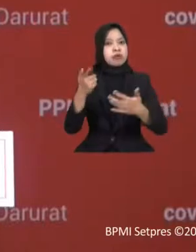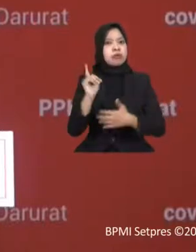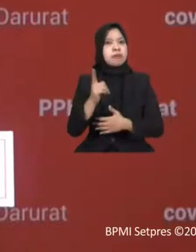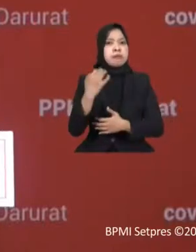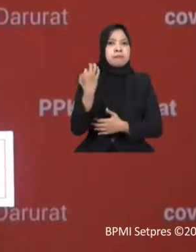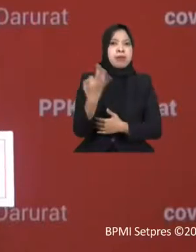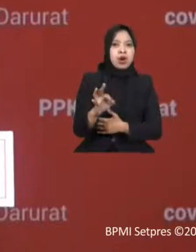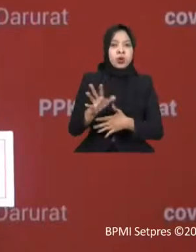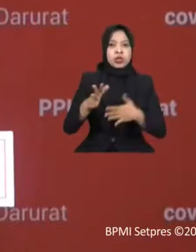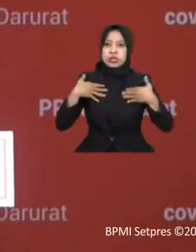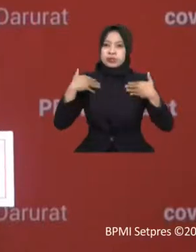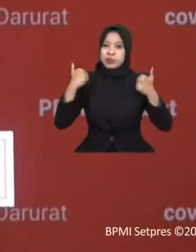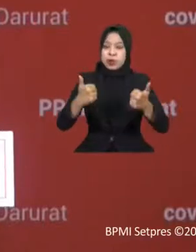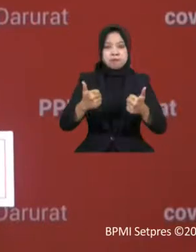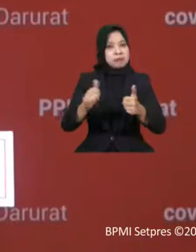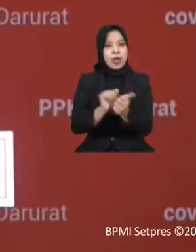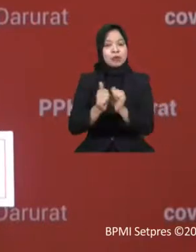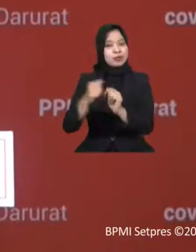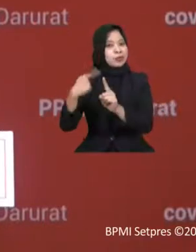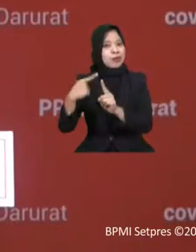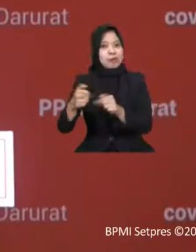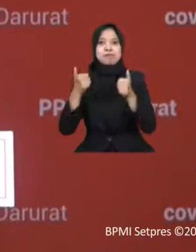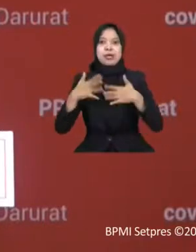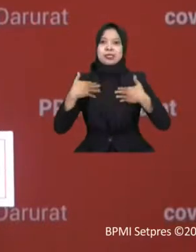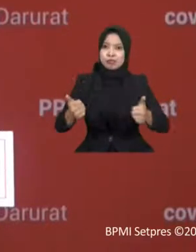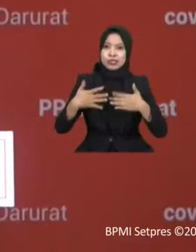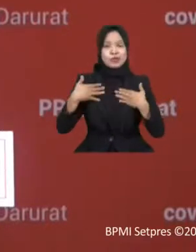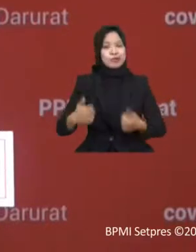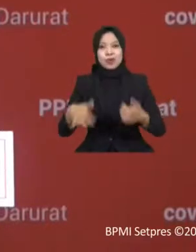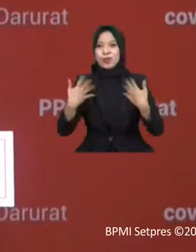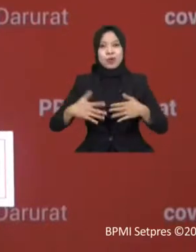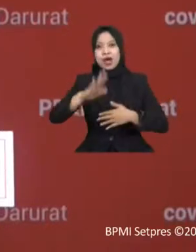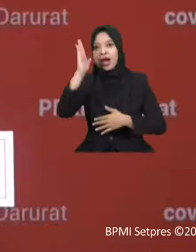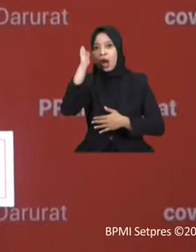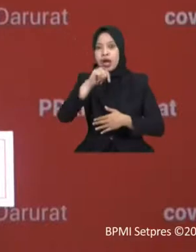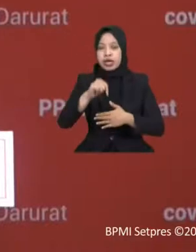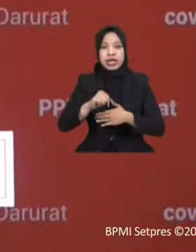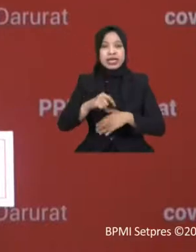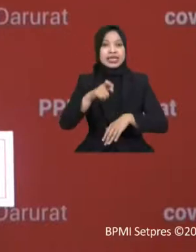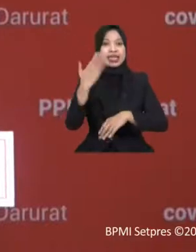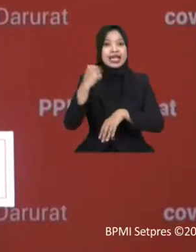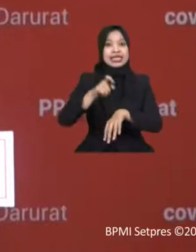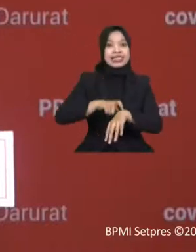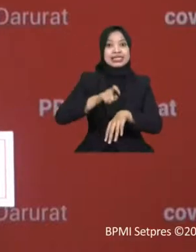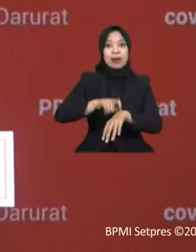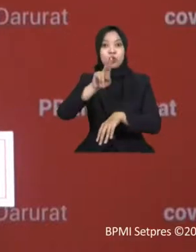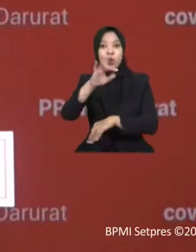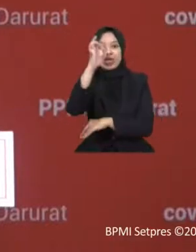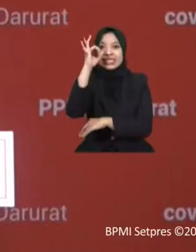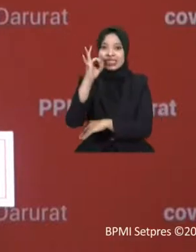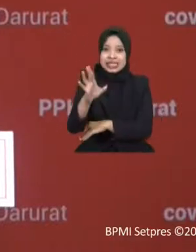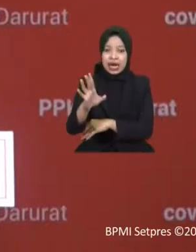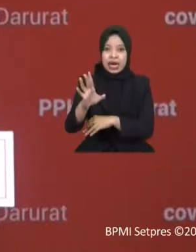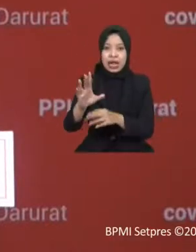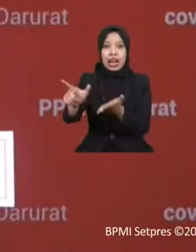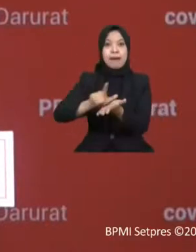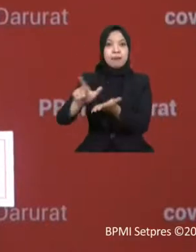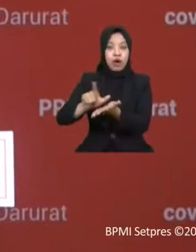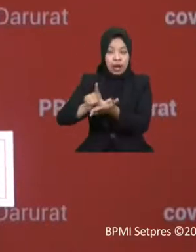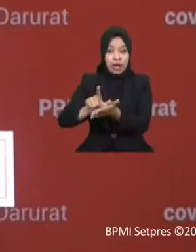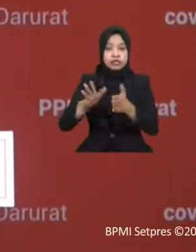dalam kesembuhan saudara kita yang sembuh hari ini perjam 1400 WIB